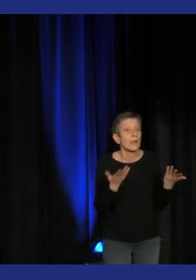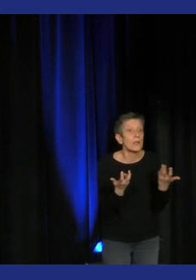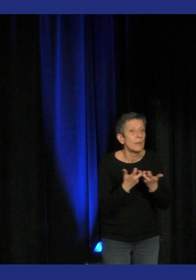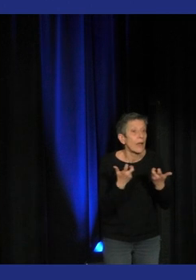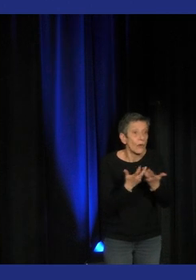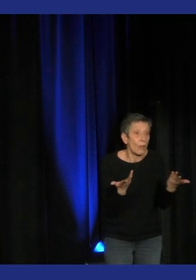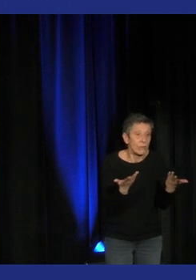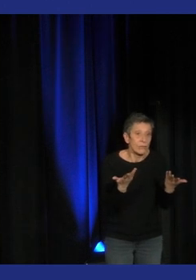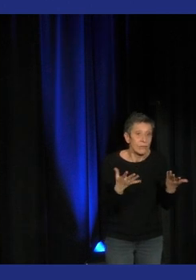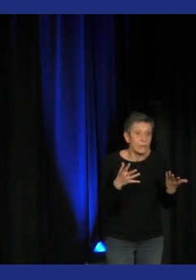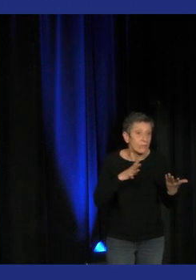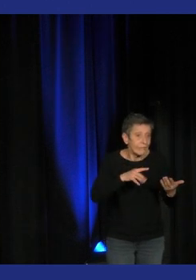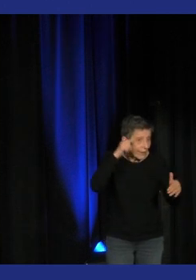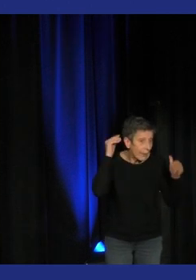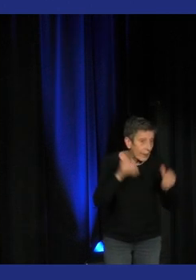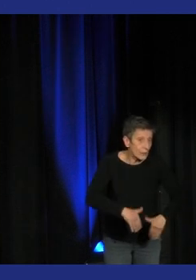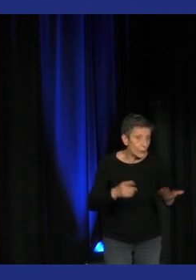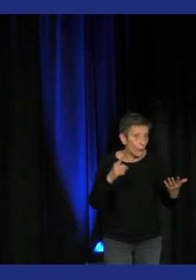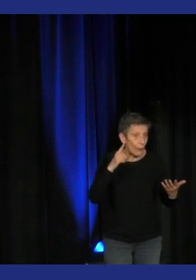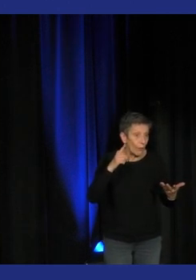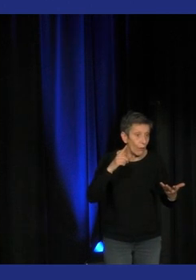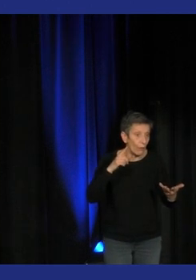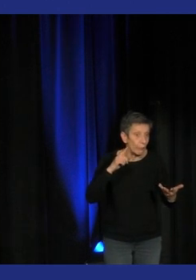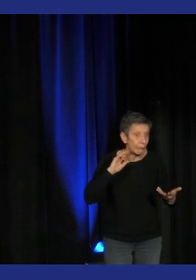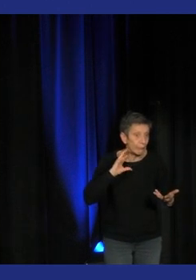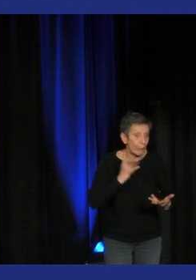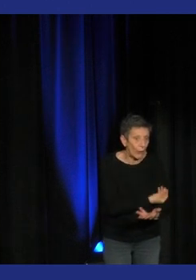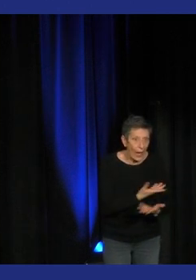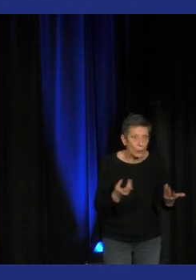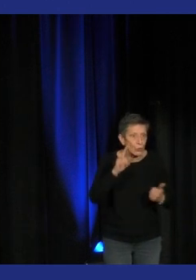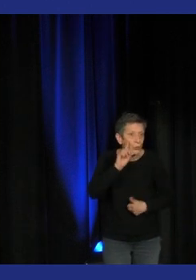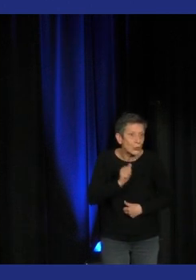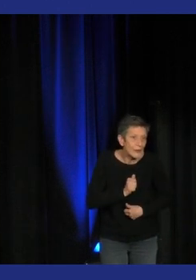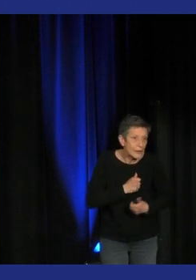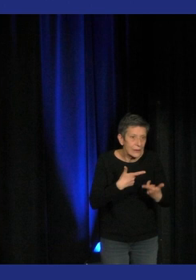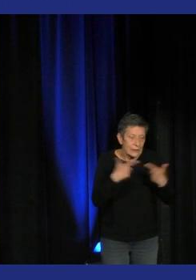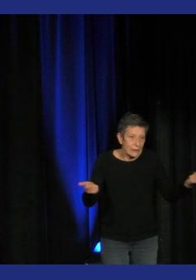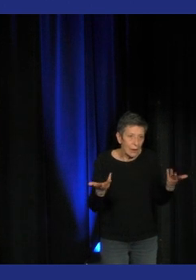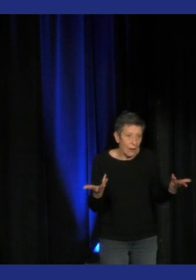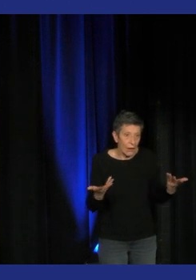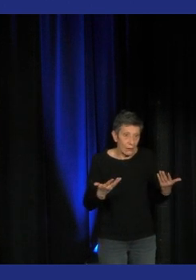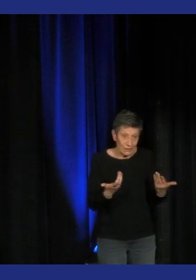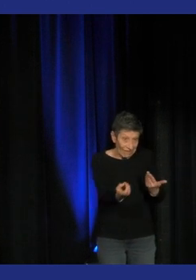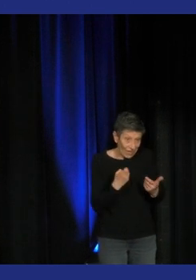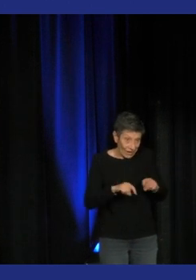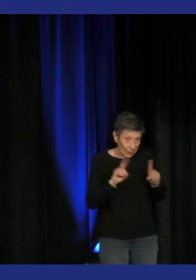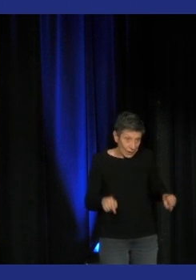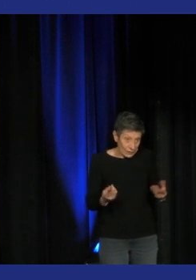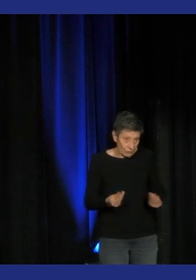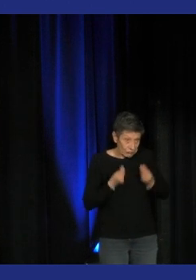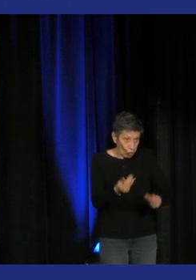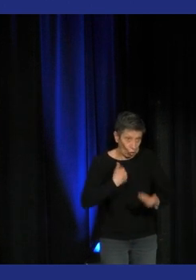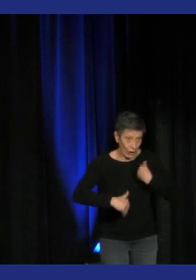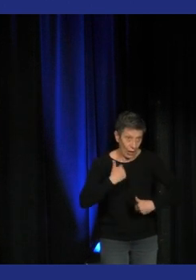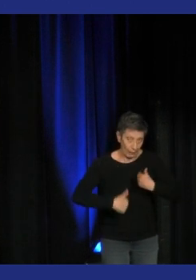handicaps psychiques avec des dépressions, burn-out, des suicides. Voilà, donc le capitalisme est régénérateur de